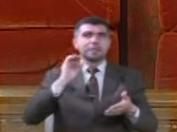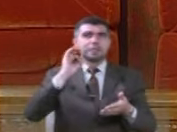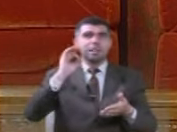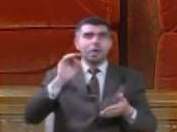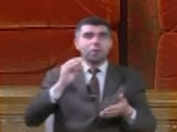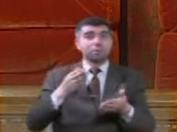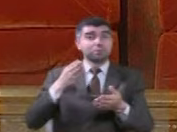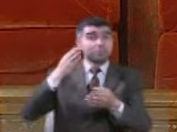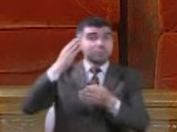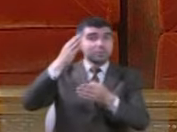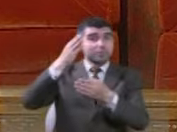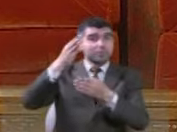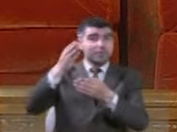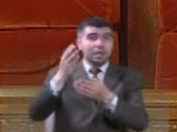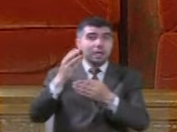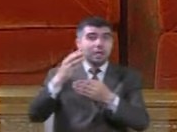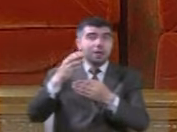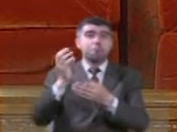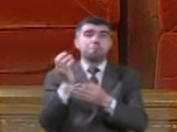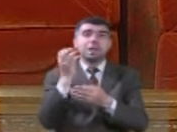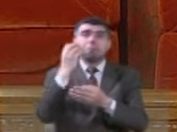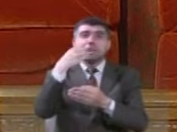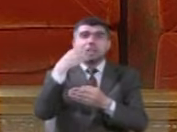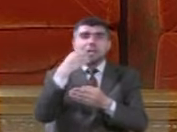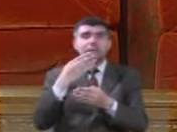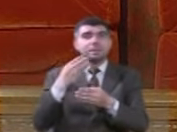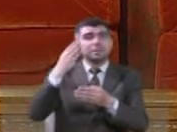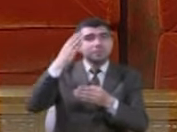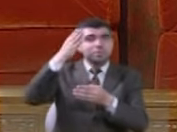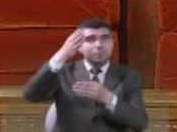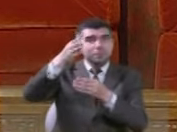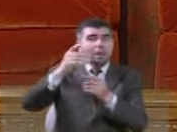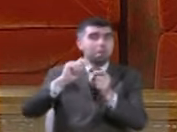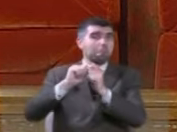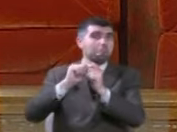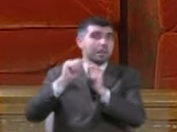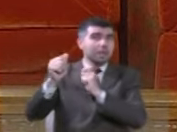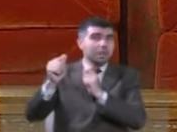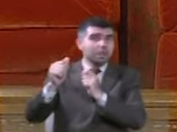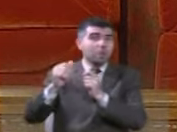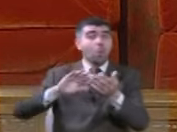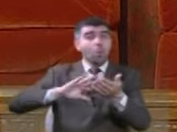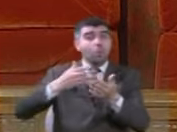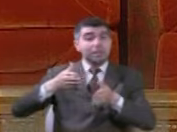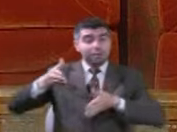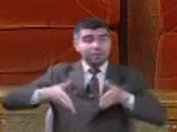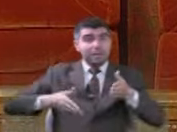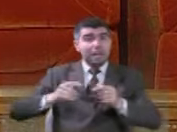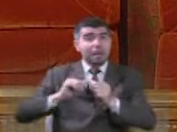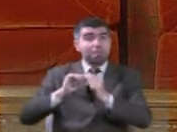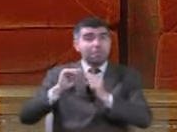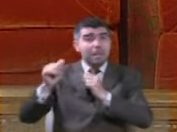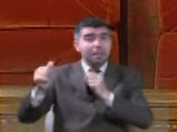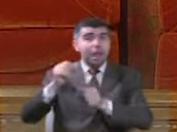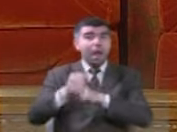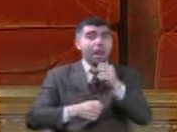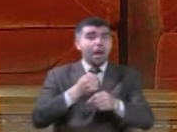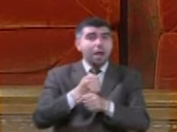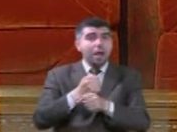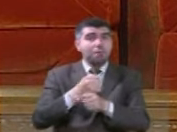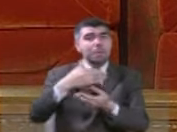من ميدلت وكتمشي للقرسيف وكتمشي، فكتلقاها كلها مهترئة، لا يمكن أن تنجزها في سنة واحدة، فكديرها